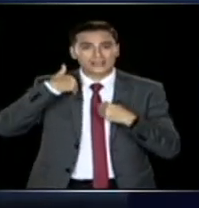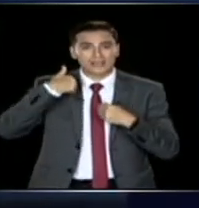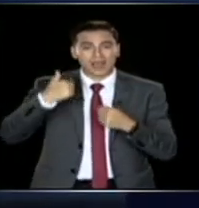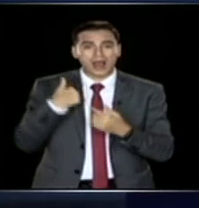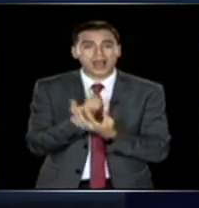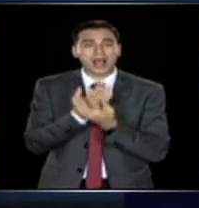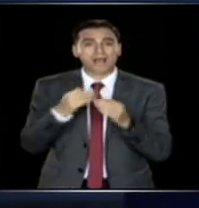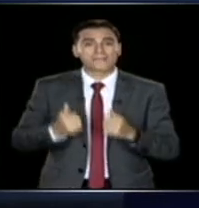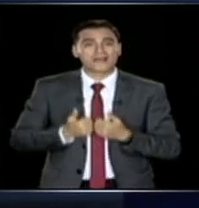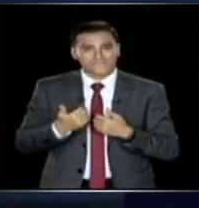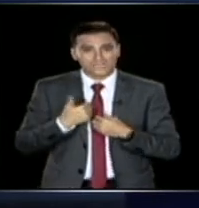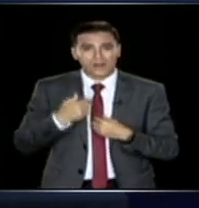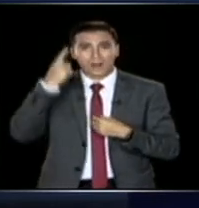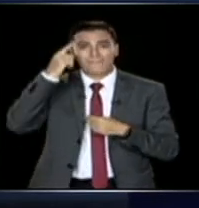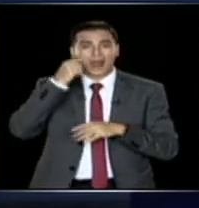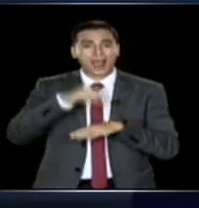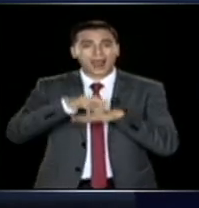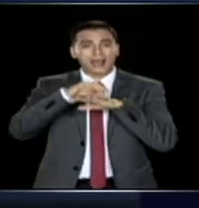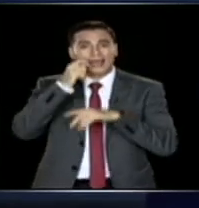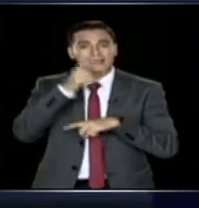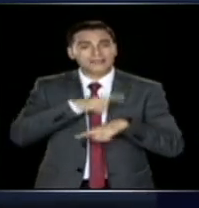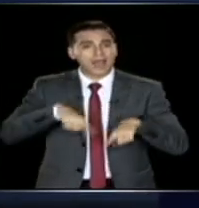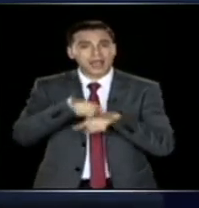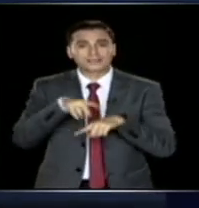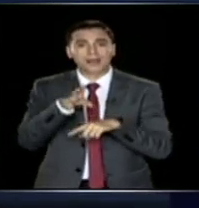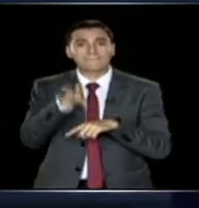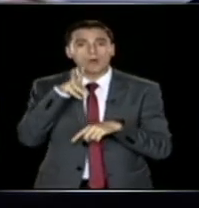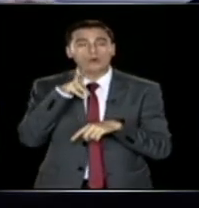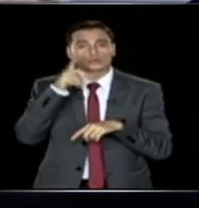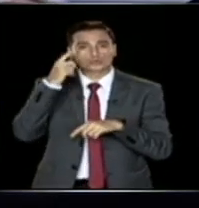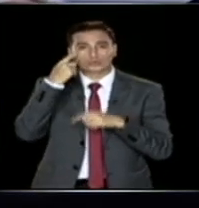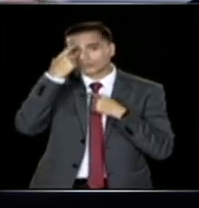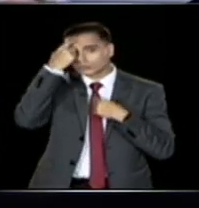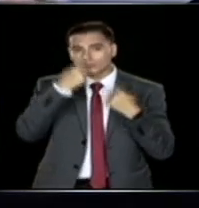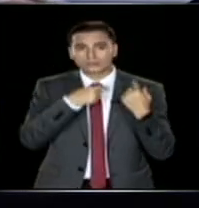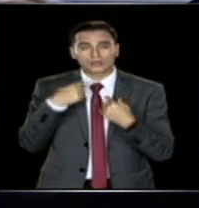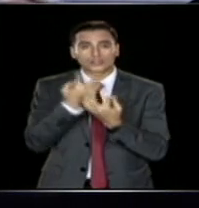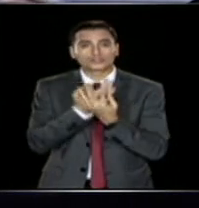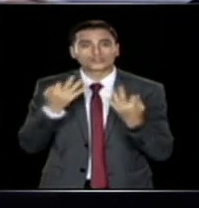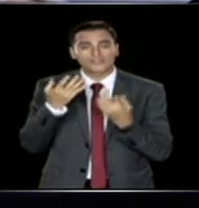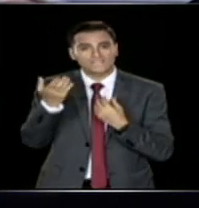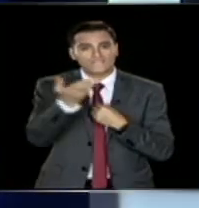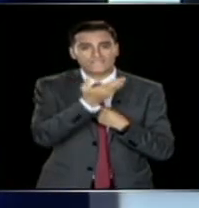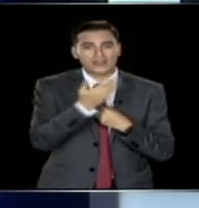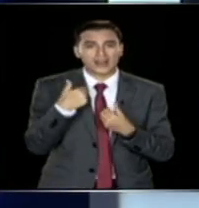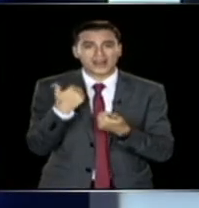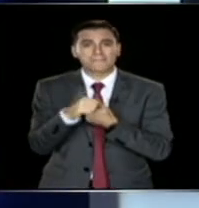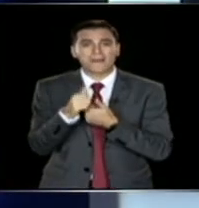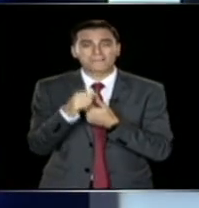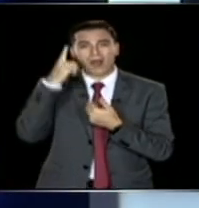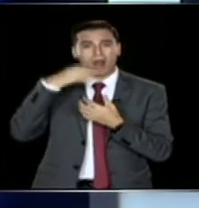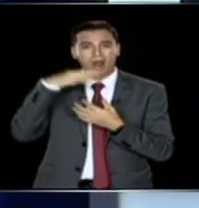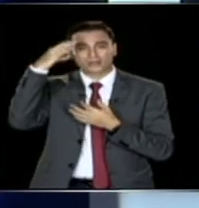زيي. ربنا خلق كل عبد ورزقه 24 قرد كاملين، ما بتعب اخد